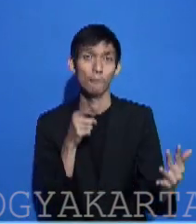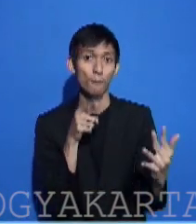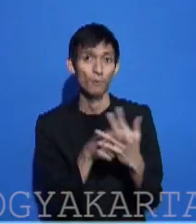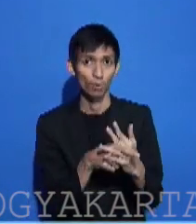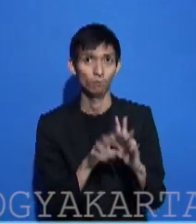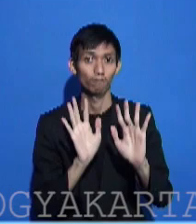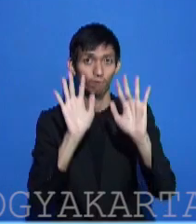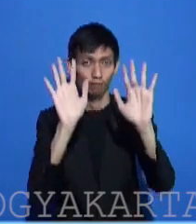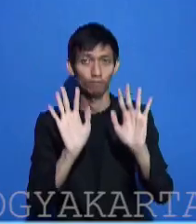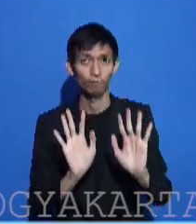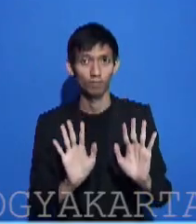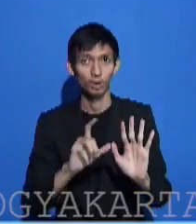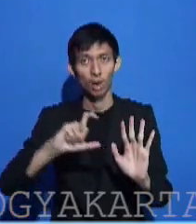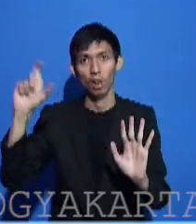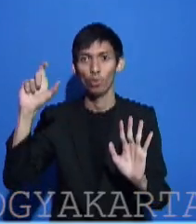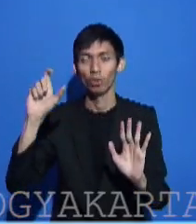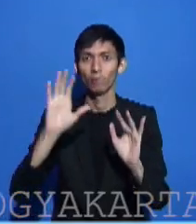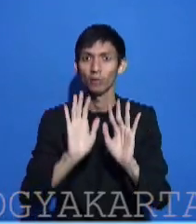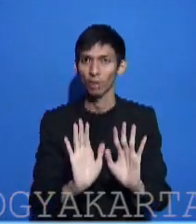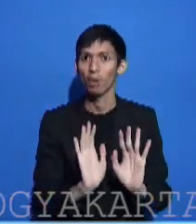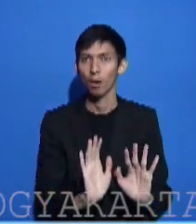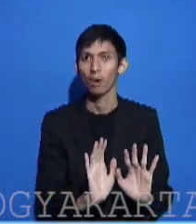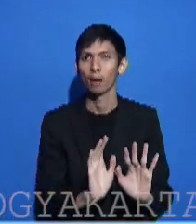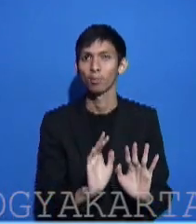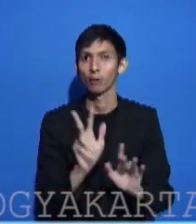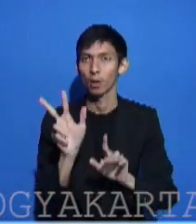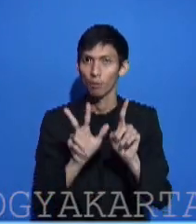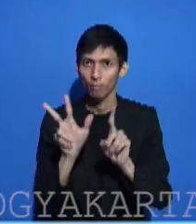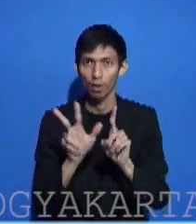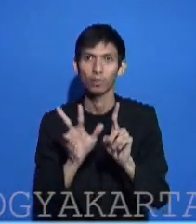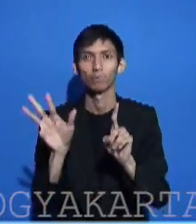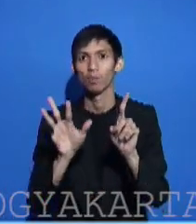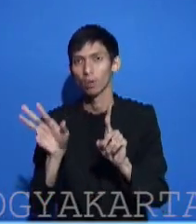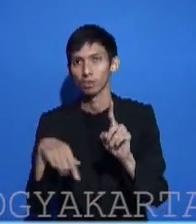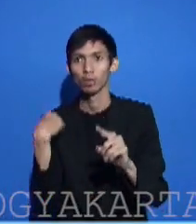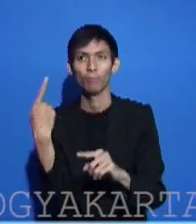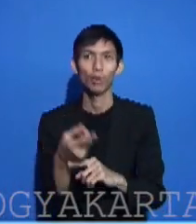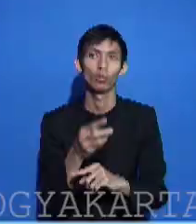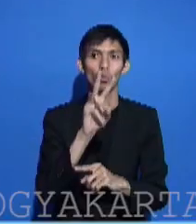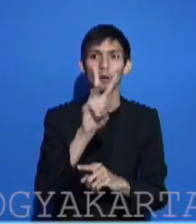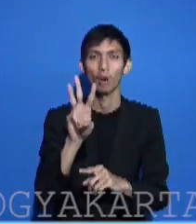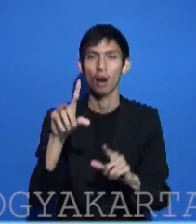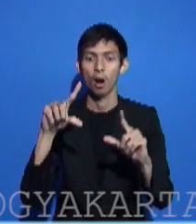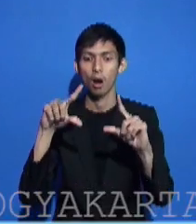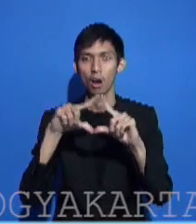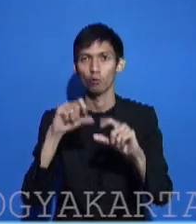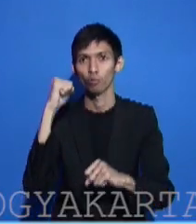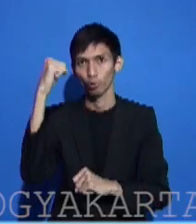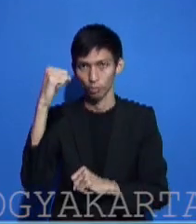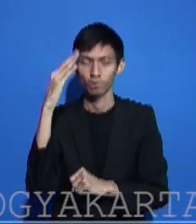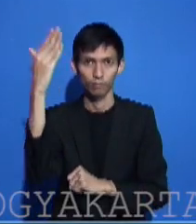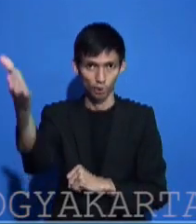penetapan daftar calon sementara di CS pada 19 hingga 23 Agustus 2023 mendatang untuk